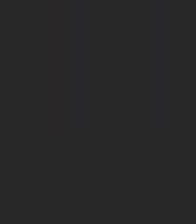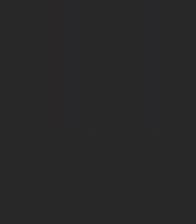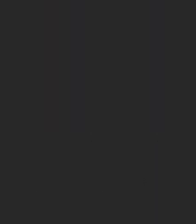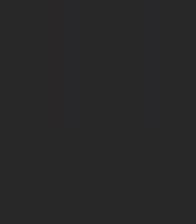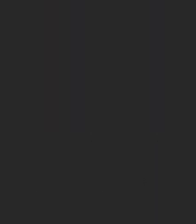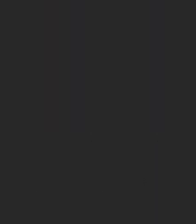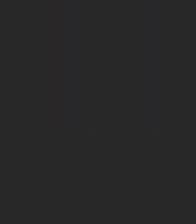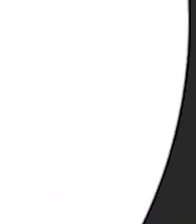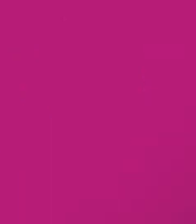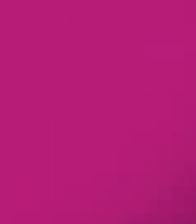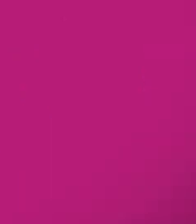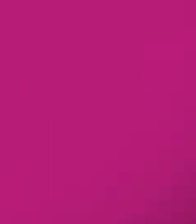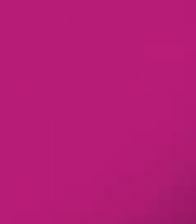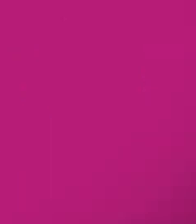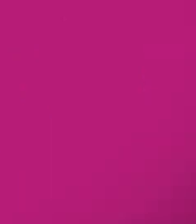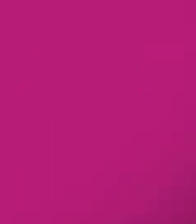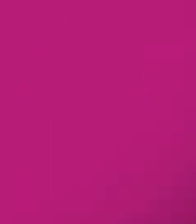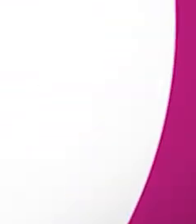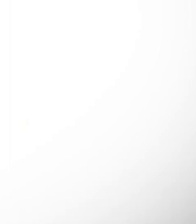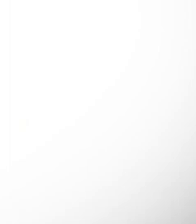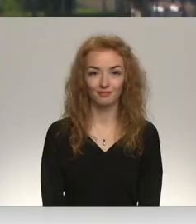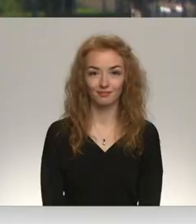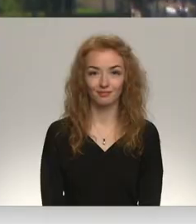Re, viss ēters ir te!